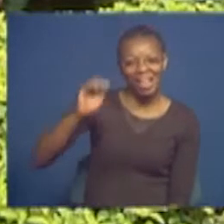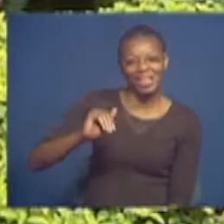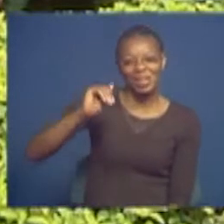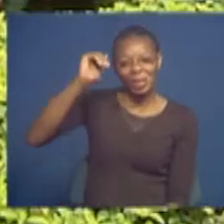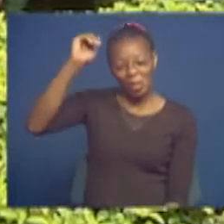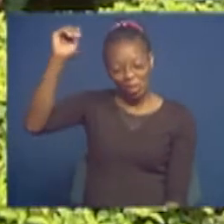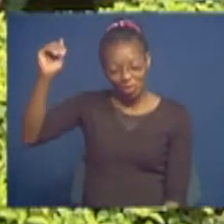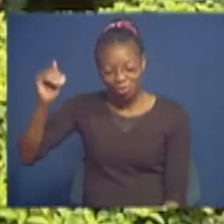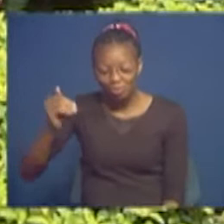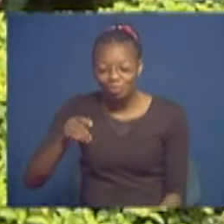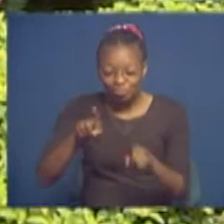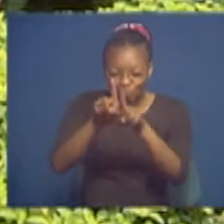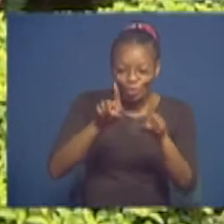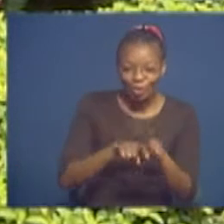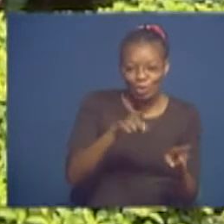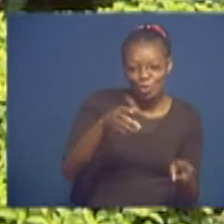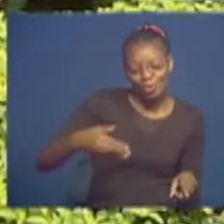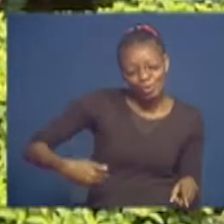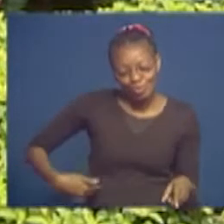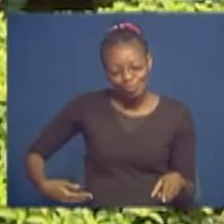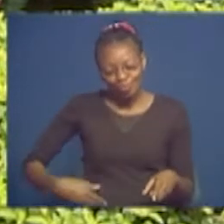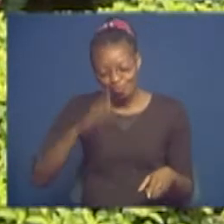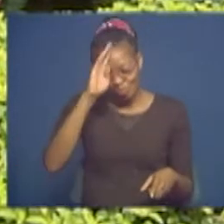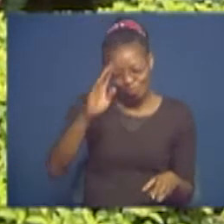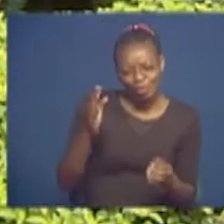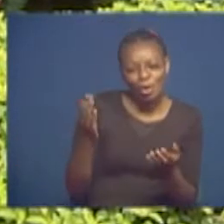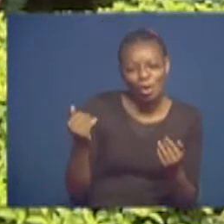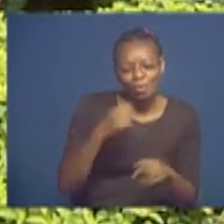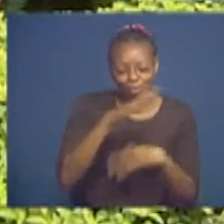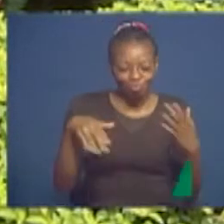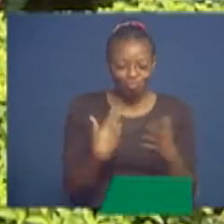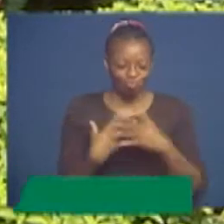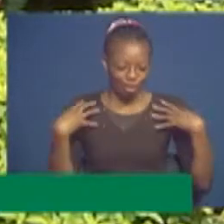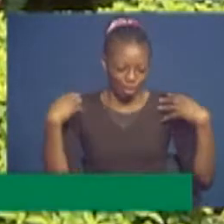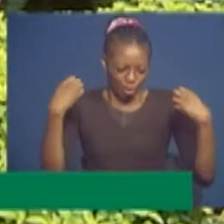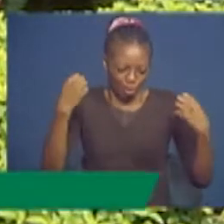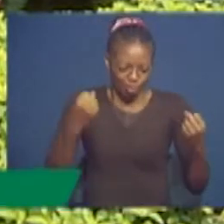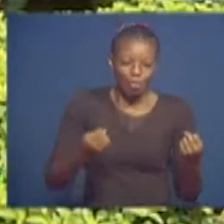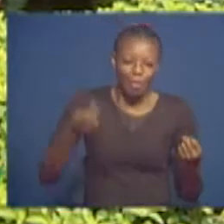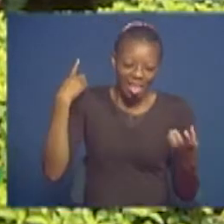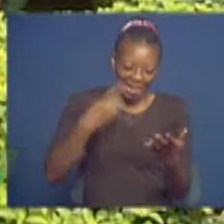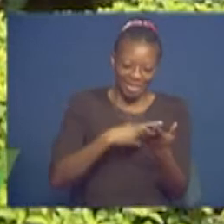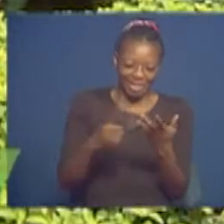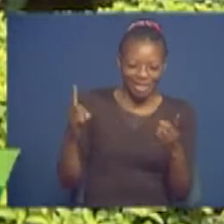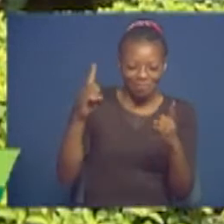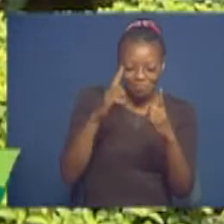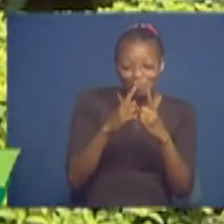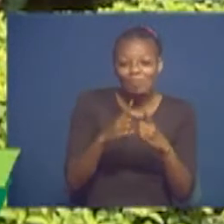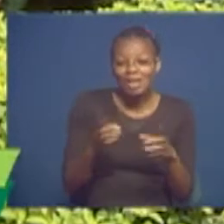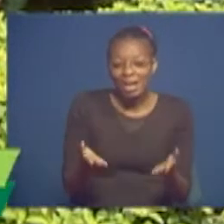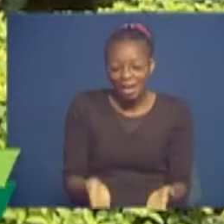Shikamoo wakubwa wangu na amjambo wadogo wangu. Nikitumai kwamba mubweri wa afya tangu wiki iliyopita tulipokuwa